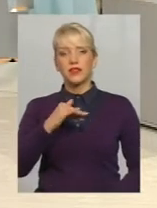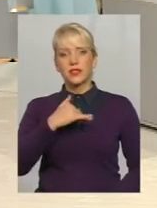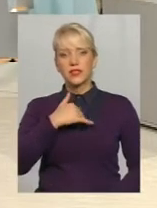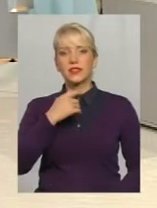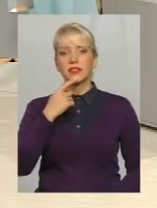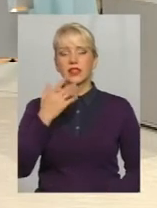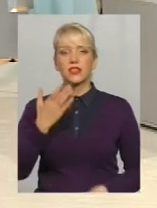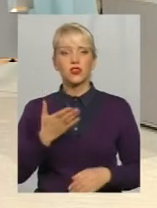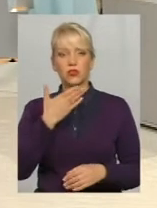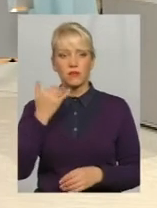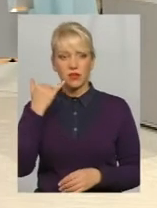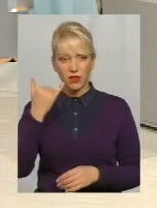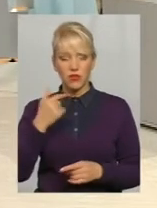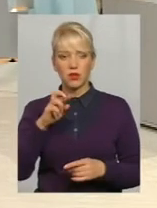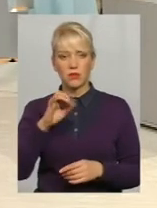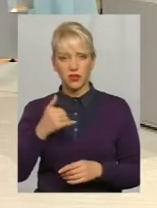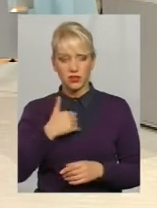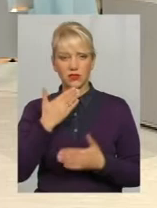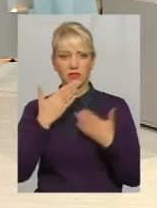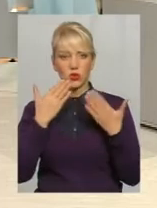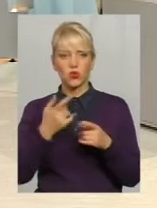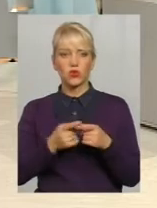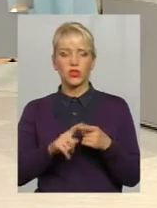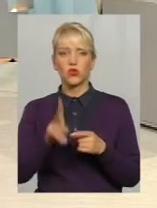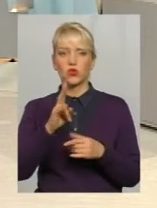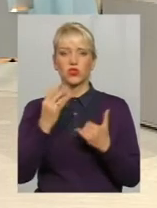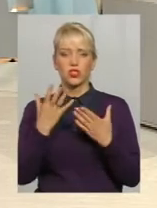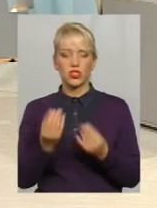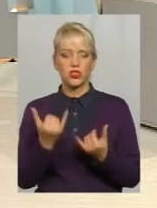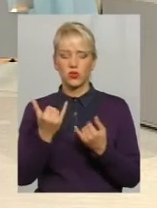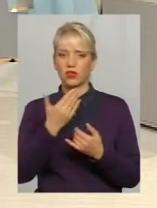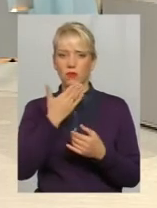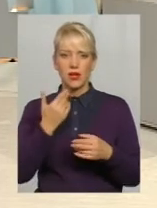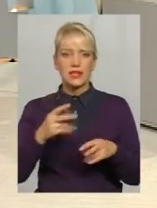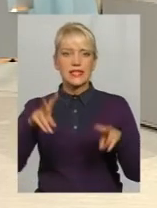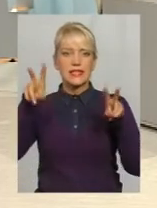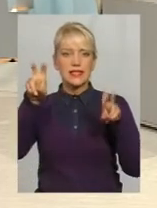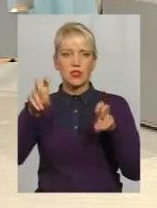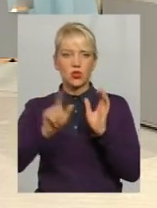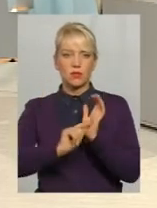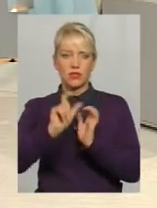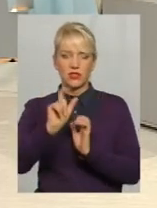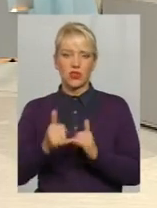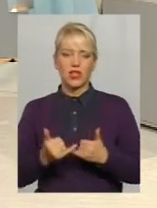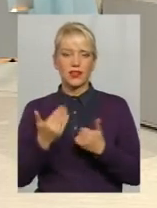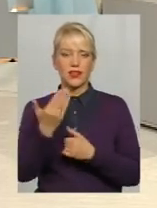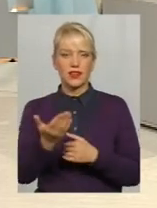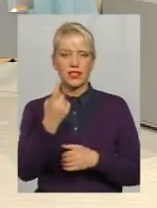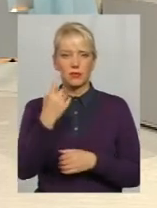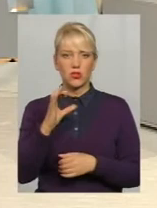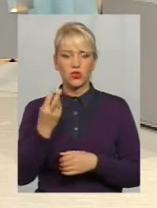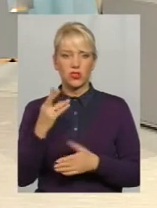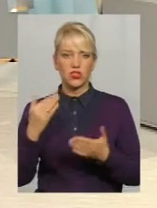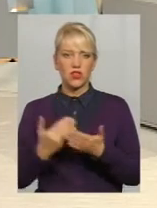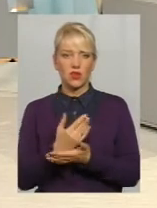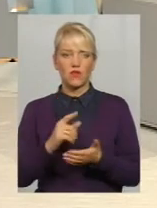немає телефонного дзвінка, я сьогодні б хотіла звернутися до тих, хто ще сьогодні не набув статусу пенсіонера. Тому що для них з 1 січня нові